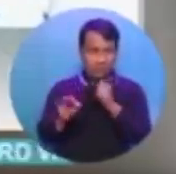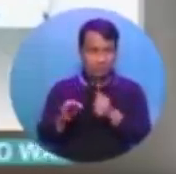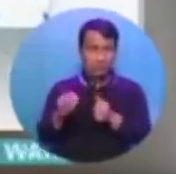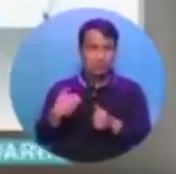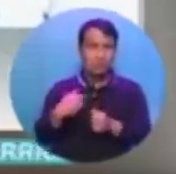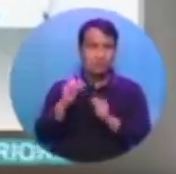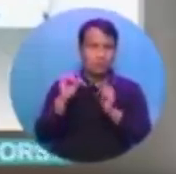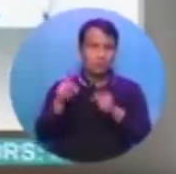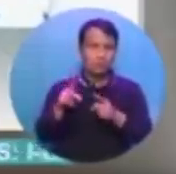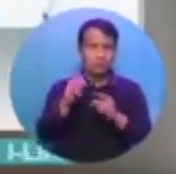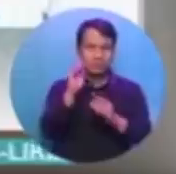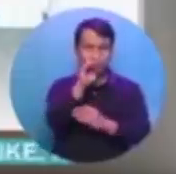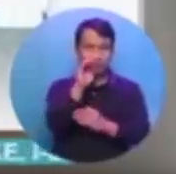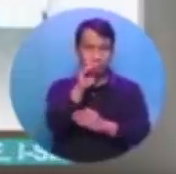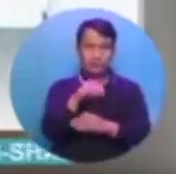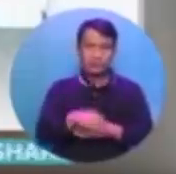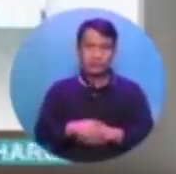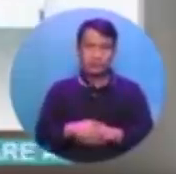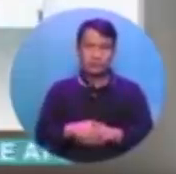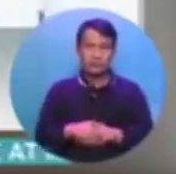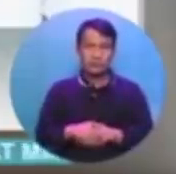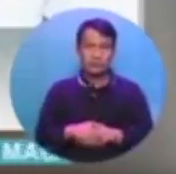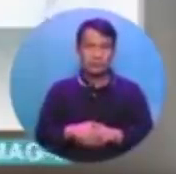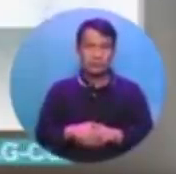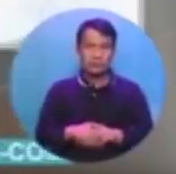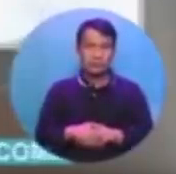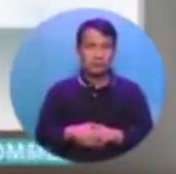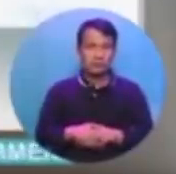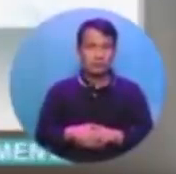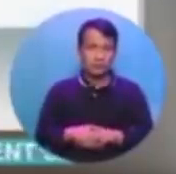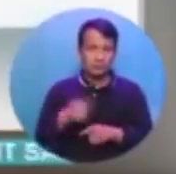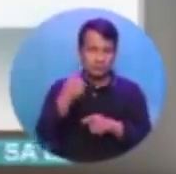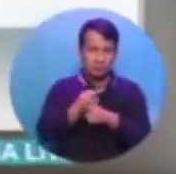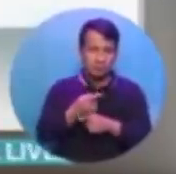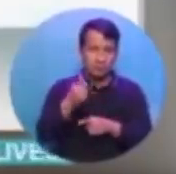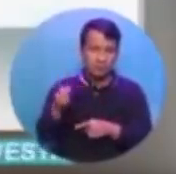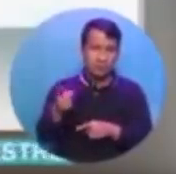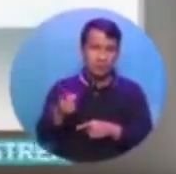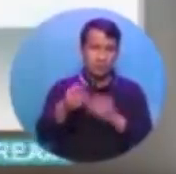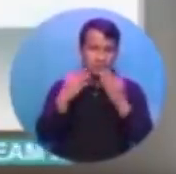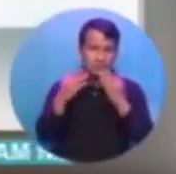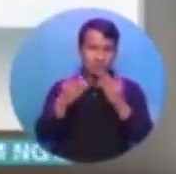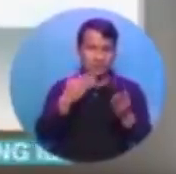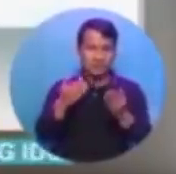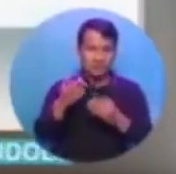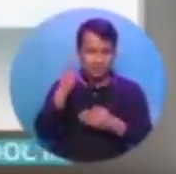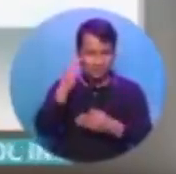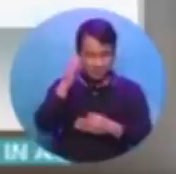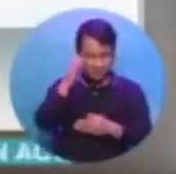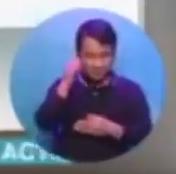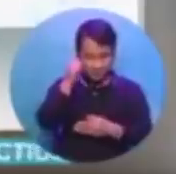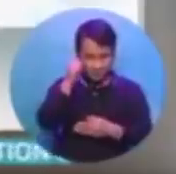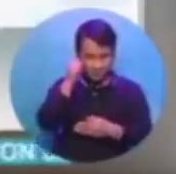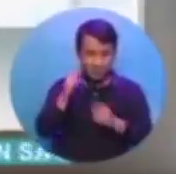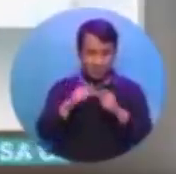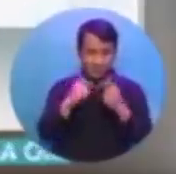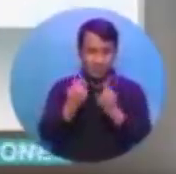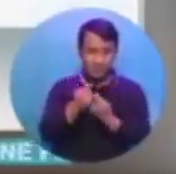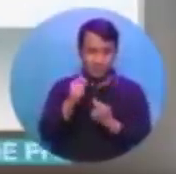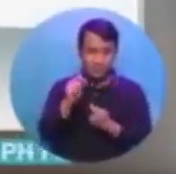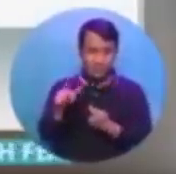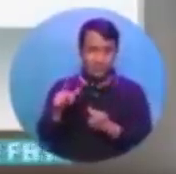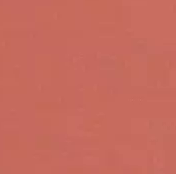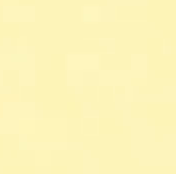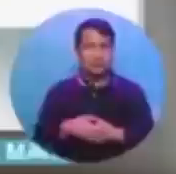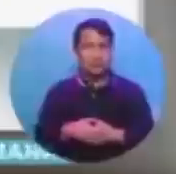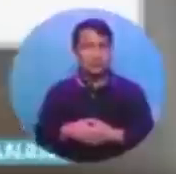hindi, kaming bahala. Bubulabugin namin sila. Tama ba, Doc? Maraming salamat. Opo, Sir Rapi. Okay po. Salamat po, Dr. Edwin Santiago, team leader ng DOH